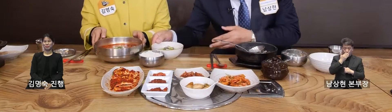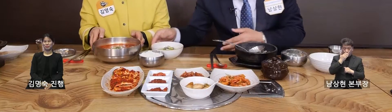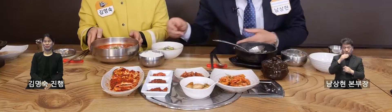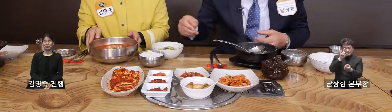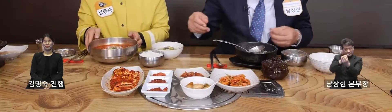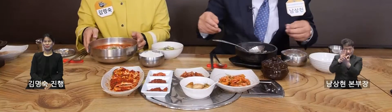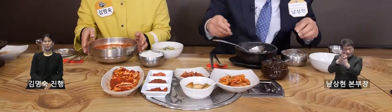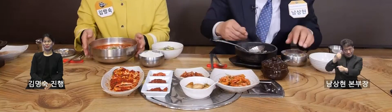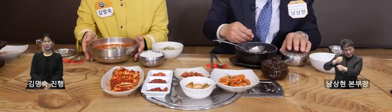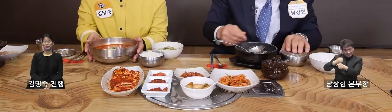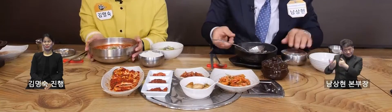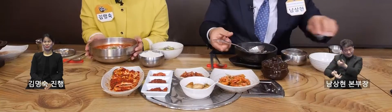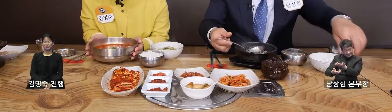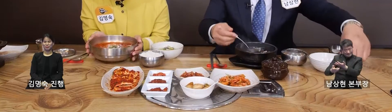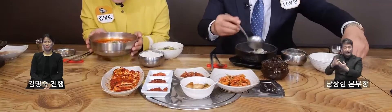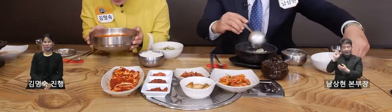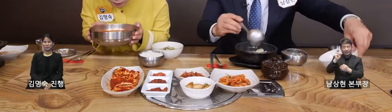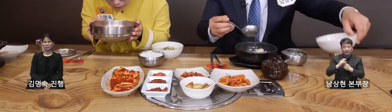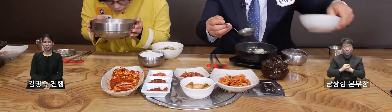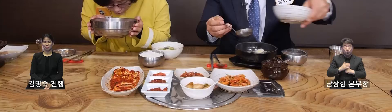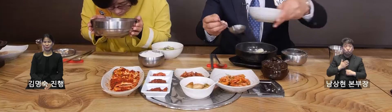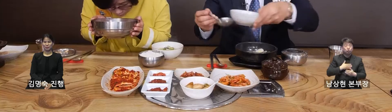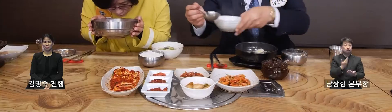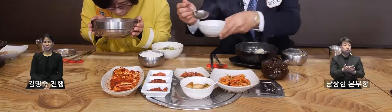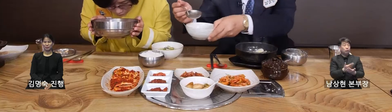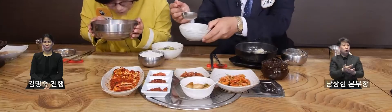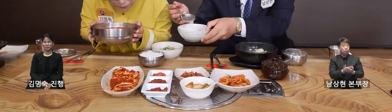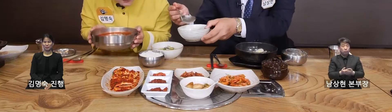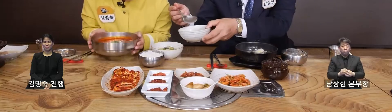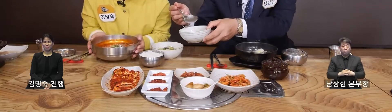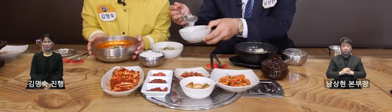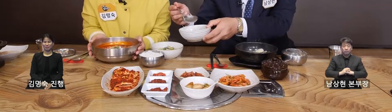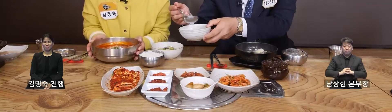봐요. 저도 좀 주세요.